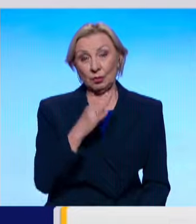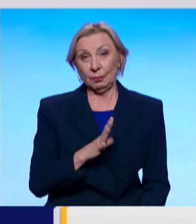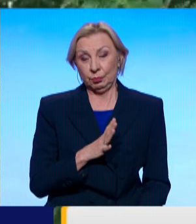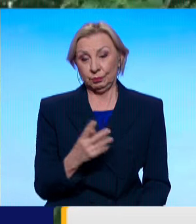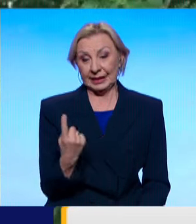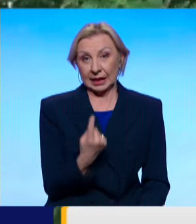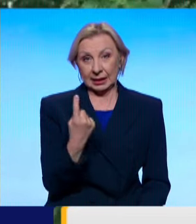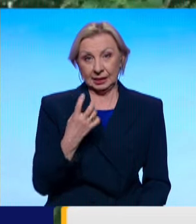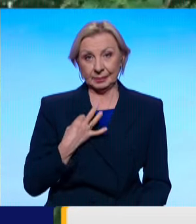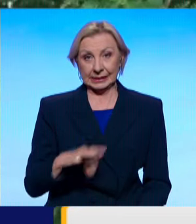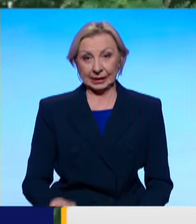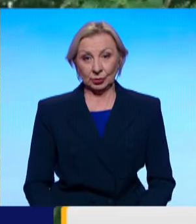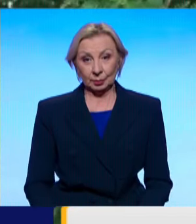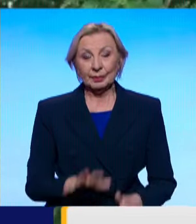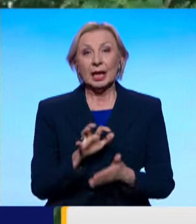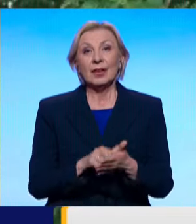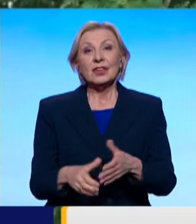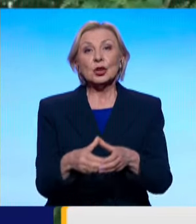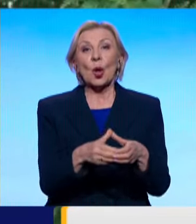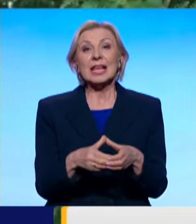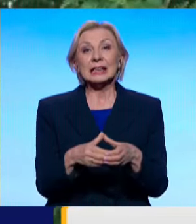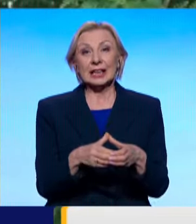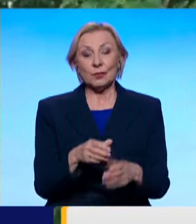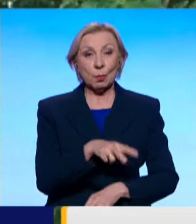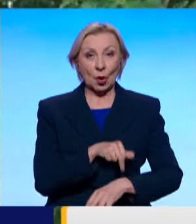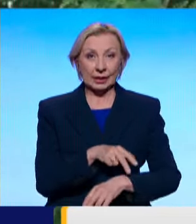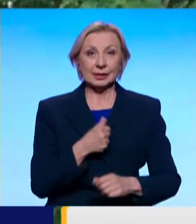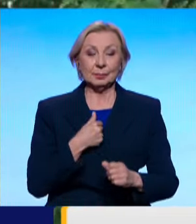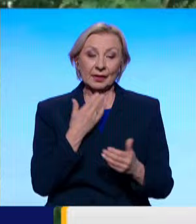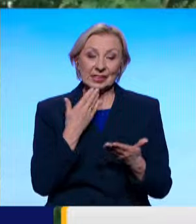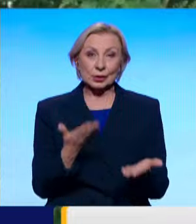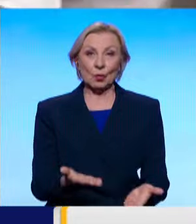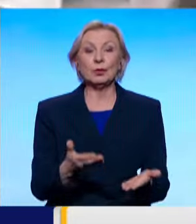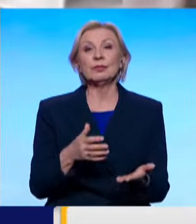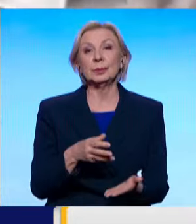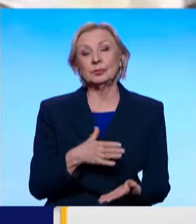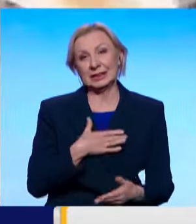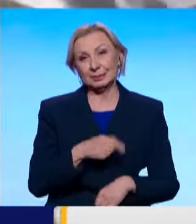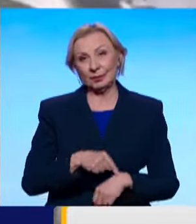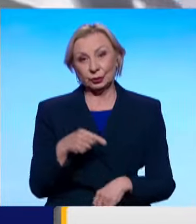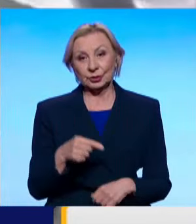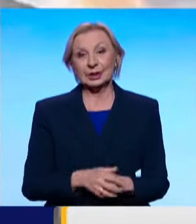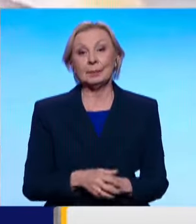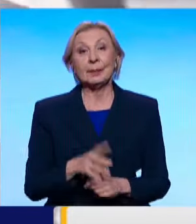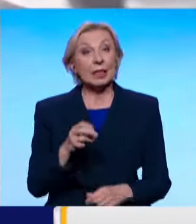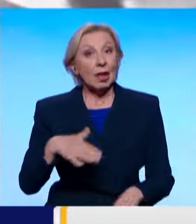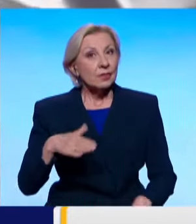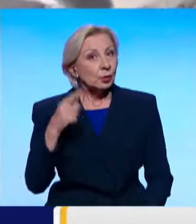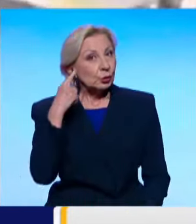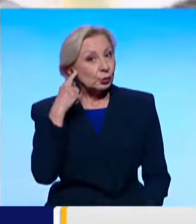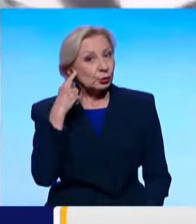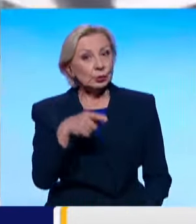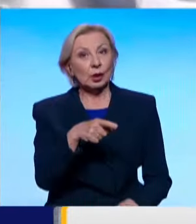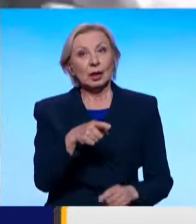єдиним сином. Від колективу Національної поліції ми висловлюємо щире співчуття родині загиблого. На відео з бодікамер чутно, як